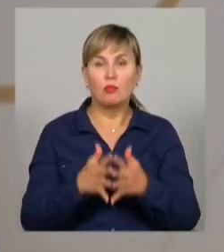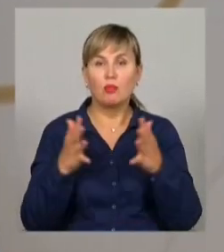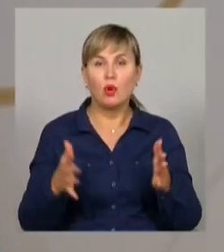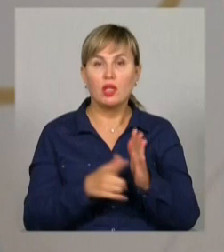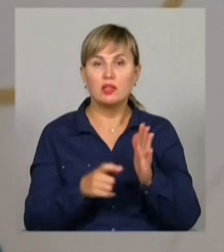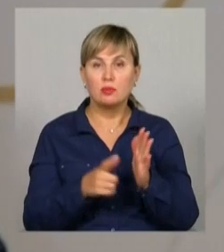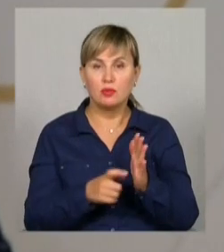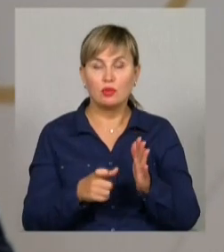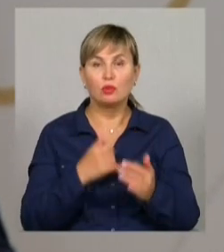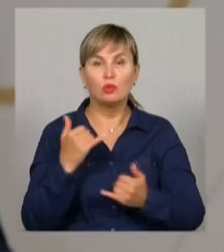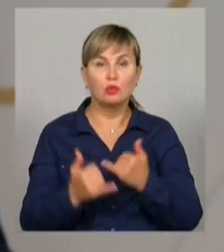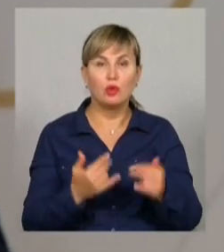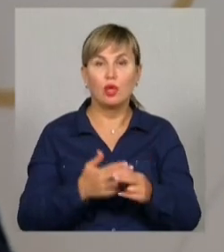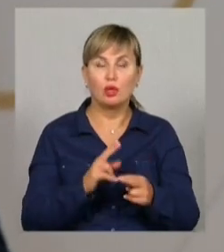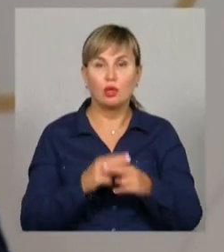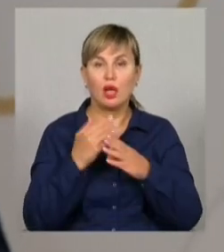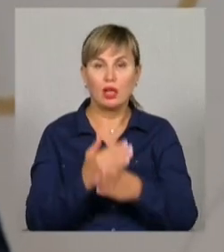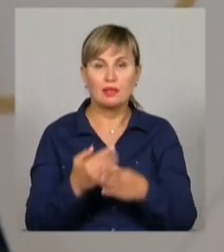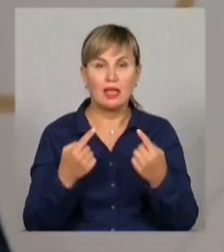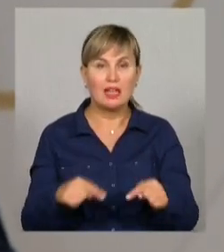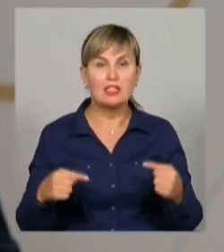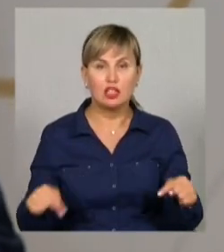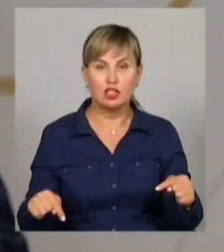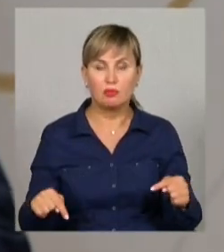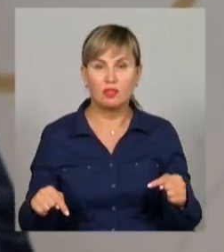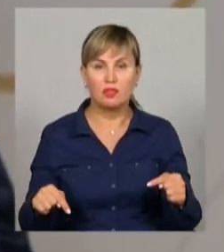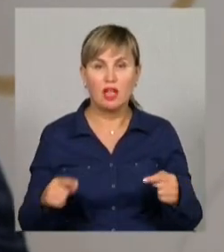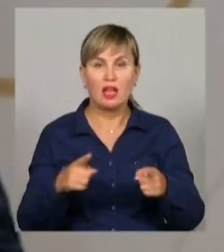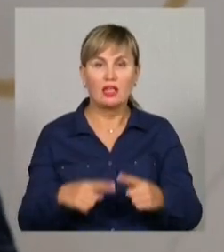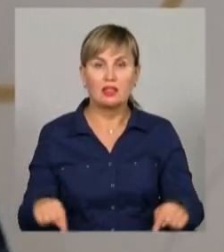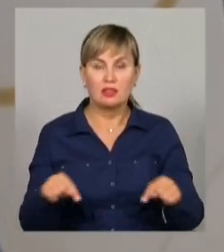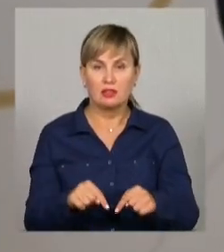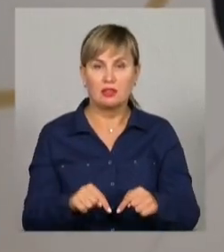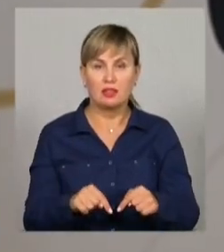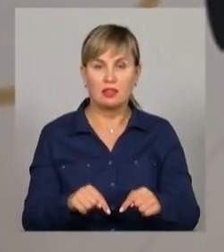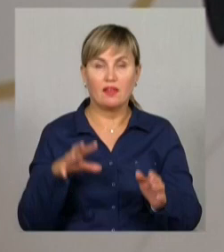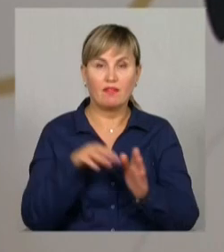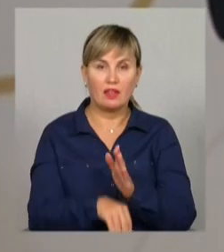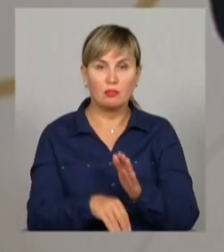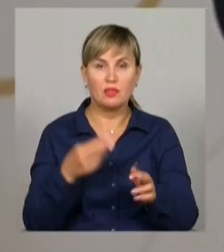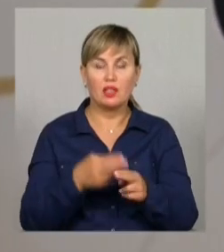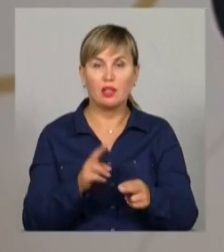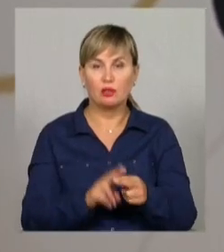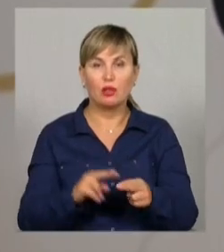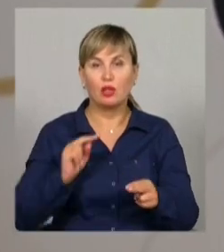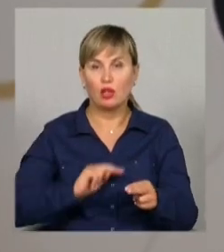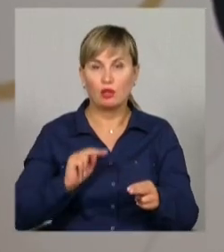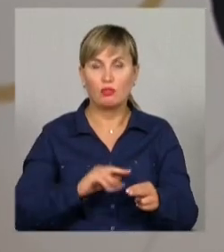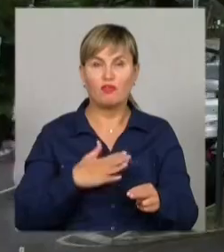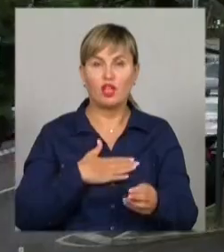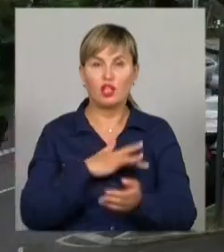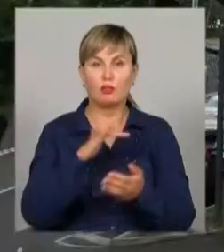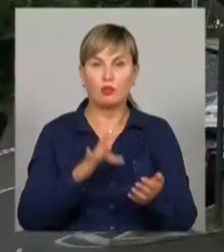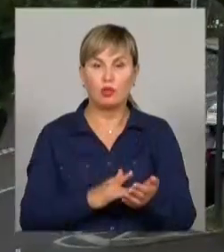700 услуг, которые оказываются различными организациями, ведомствами, которые работают в нашем